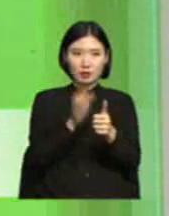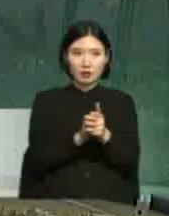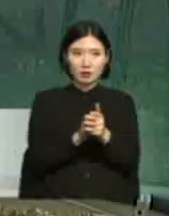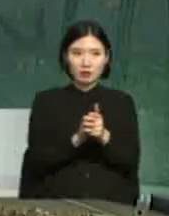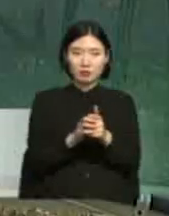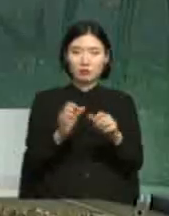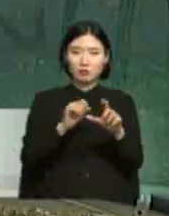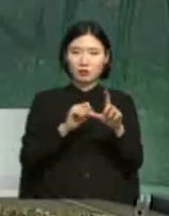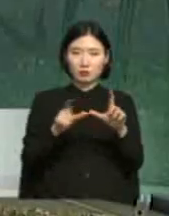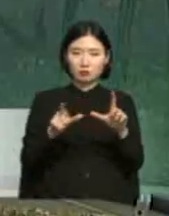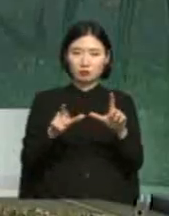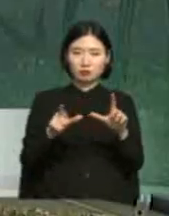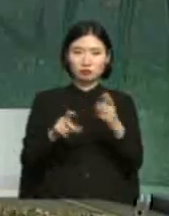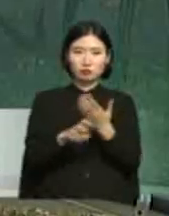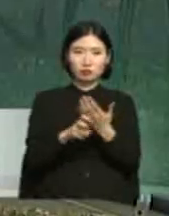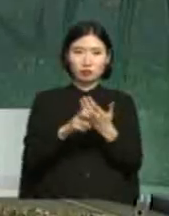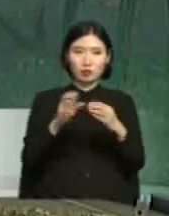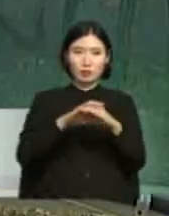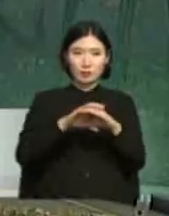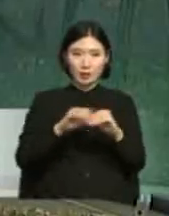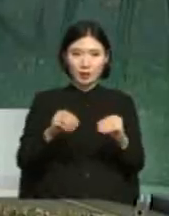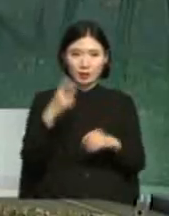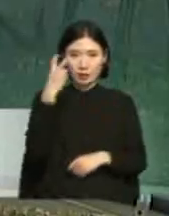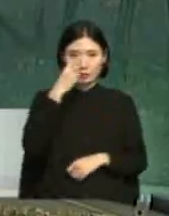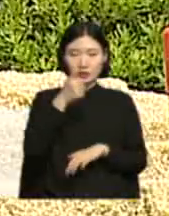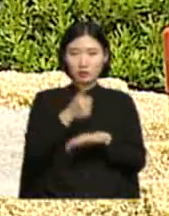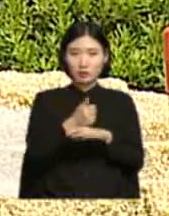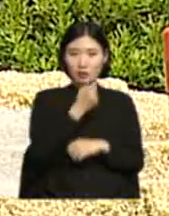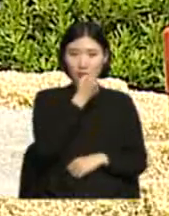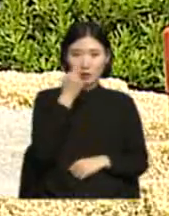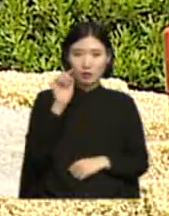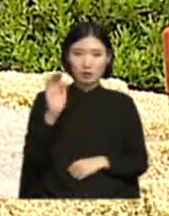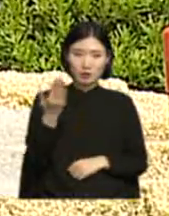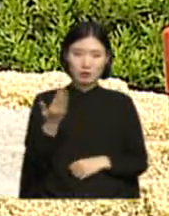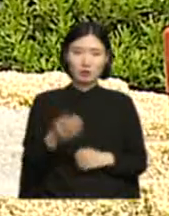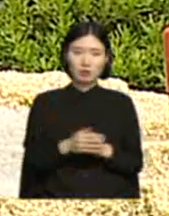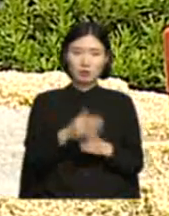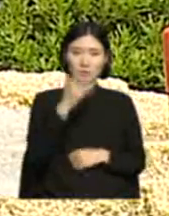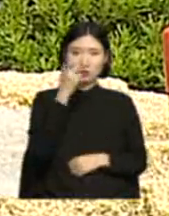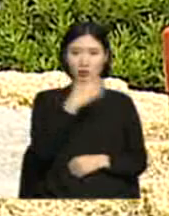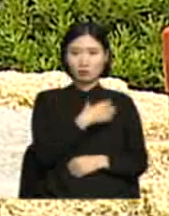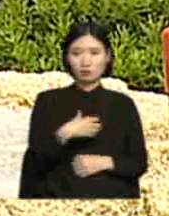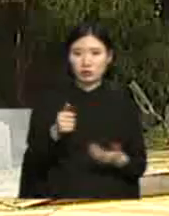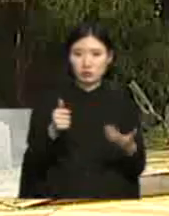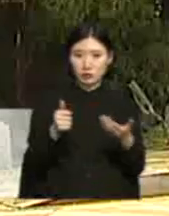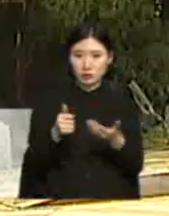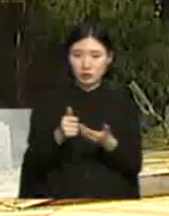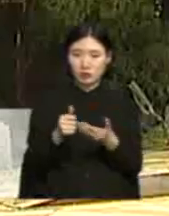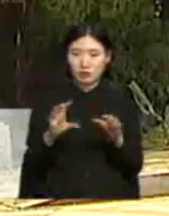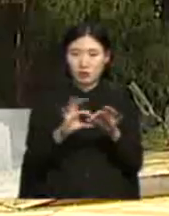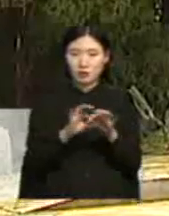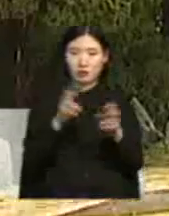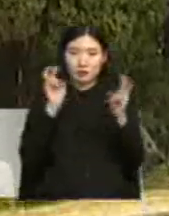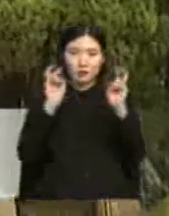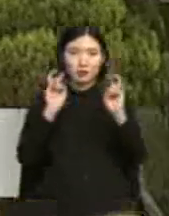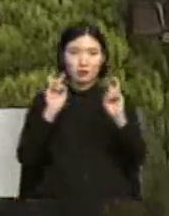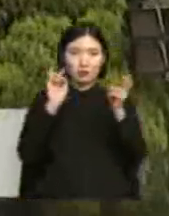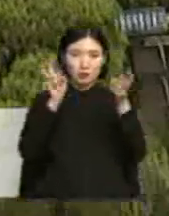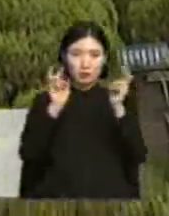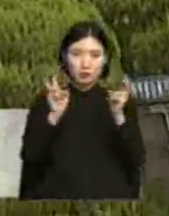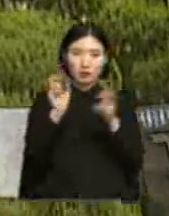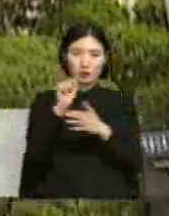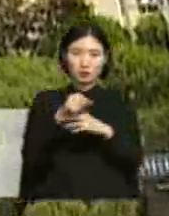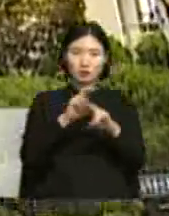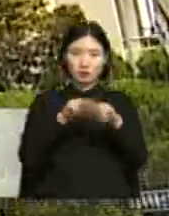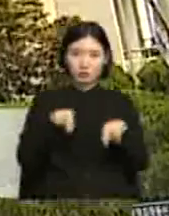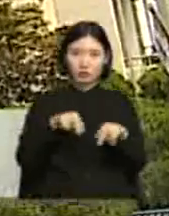사실이 감사원 감사 결과 확인됐습니다. 감사원에선 용산구청장에게 관련 업체의 허가 취소와